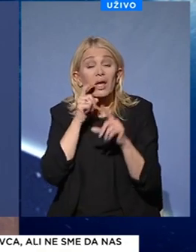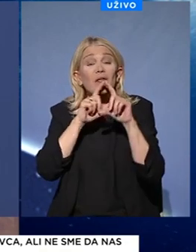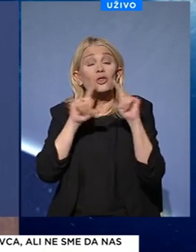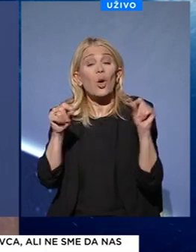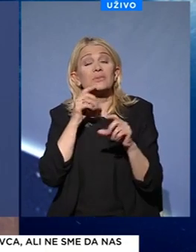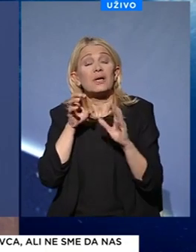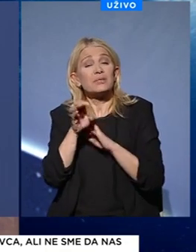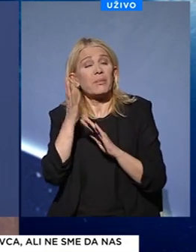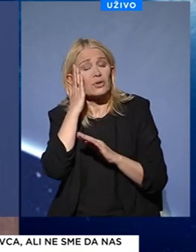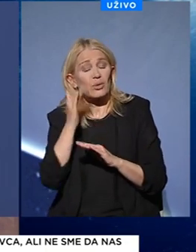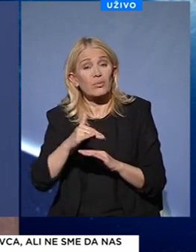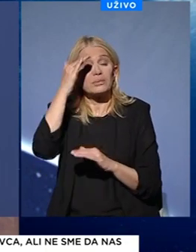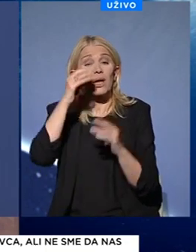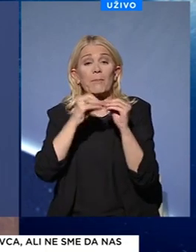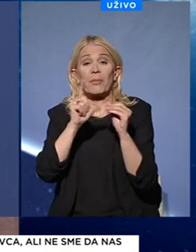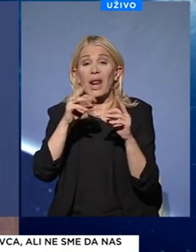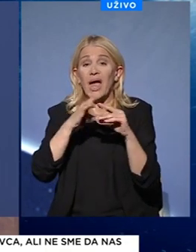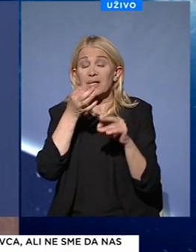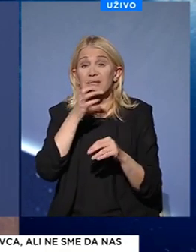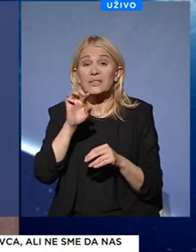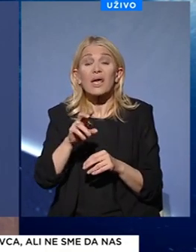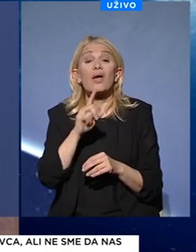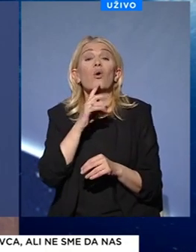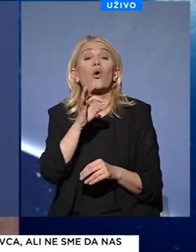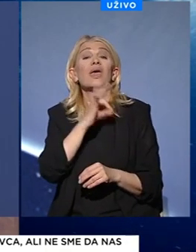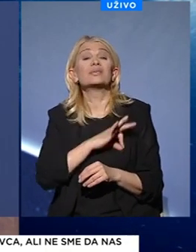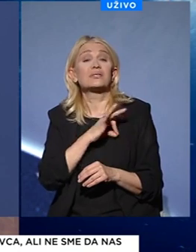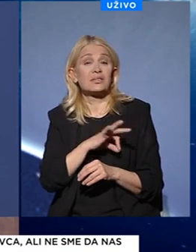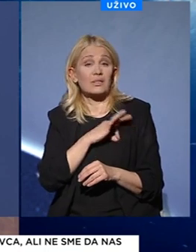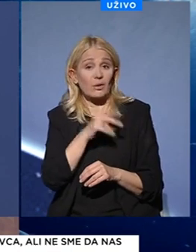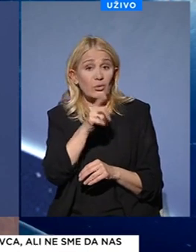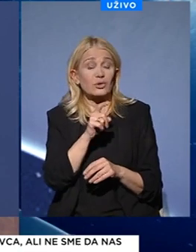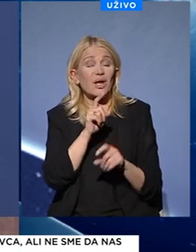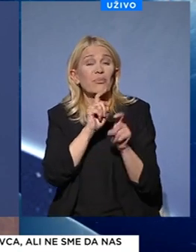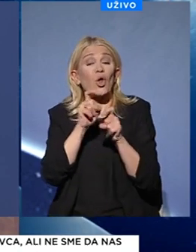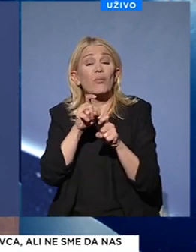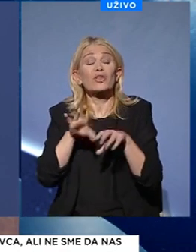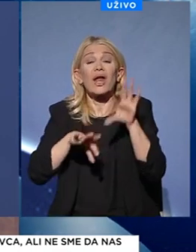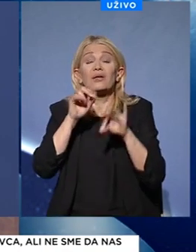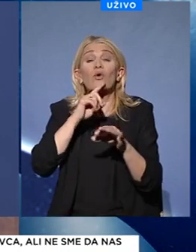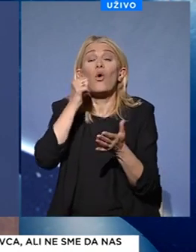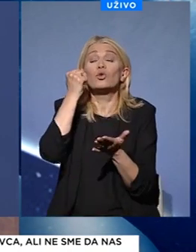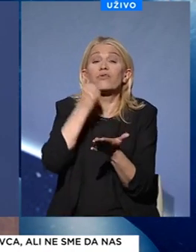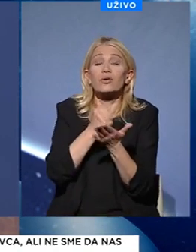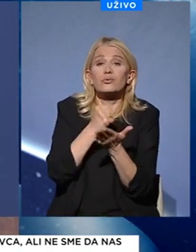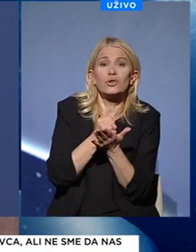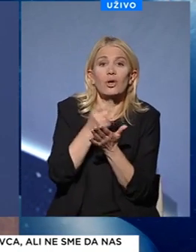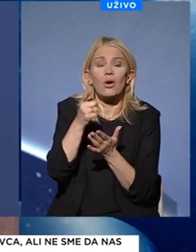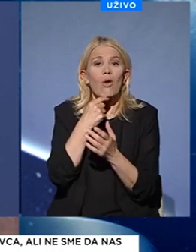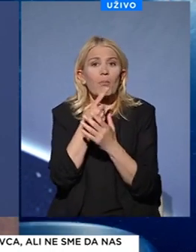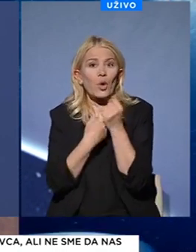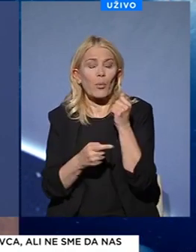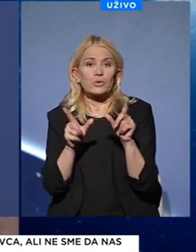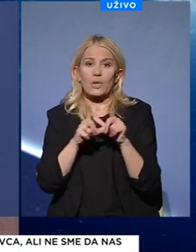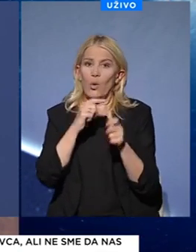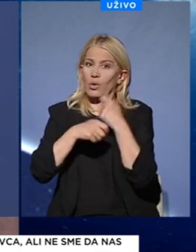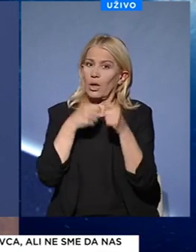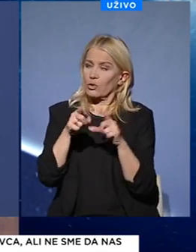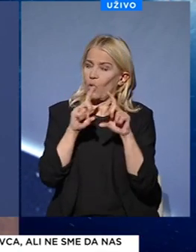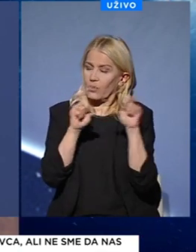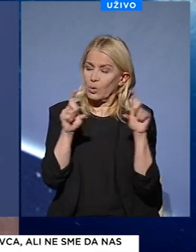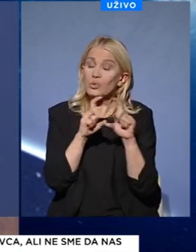smeštaj odraslih lica Blace, ko je zadužen za epidemiološku analizu, a ko za utvrđivanje eventualnih propusta u radu ovih